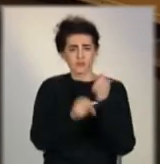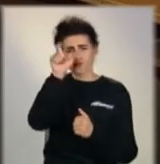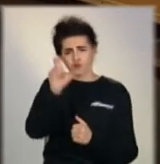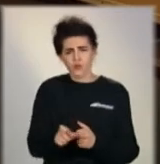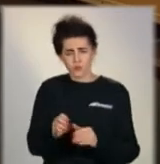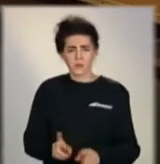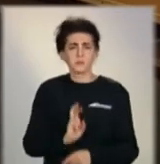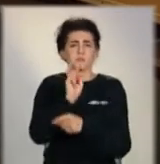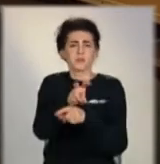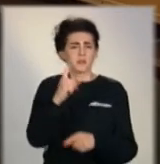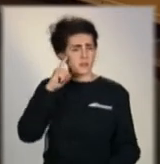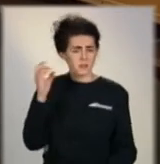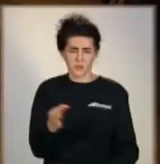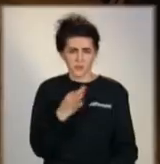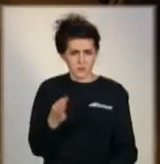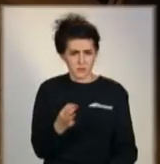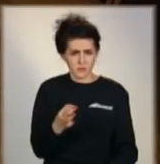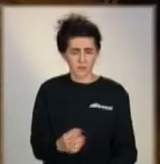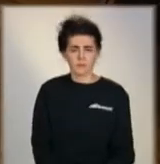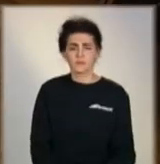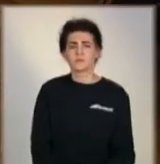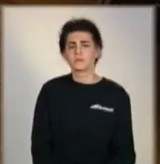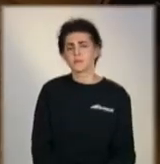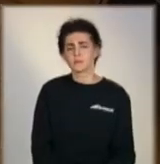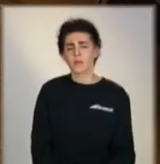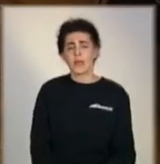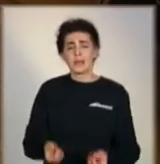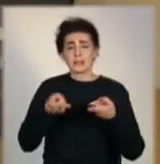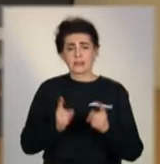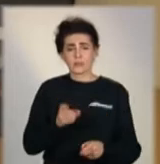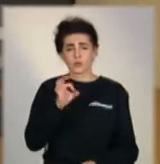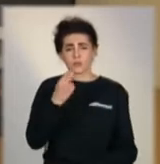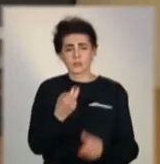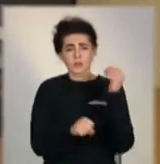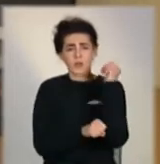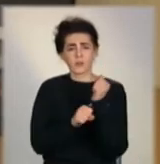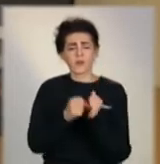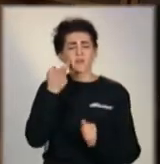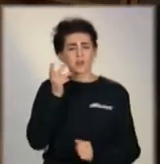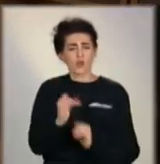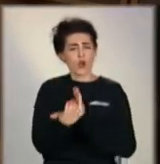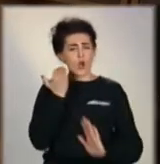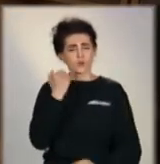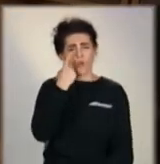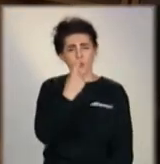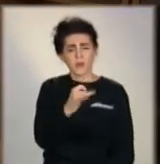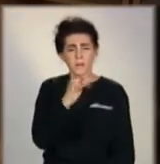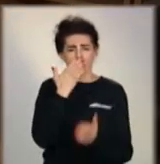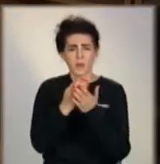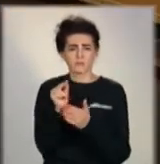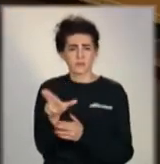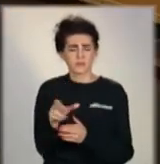управління соціальної защити не прийде. Крім того, справжні соцпрацівники попереджають про візит та показують